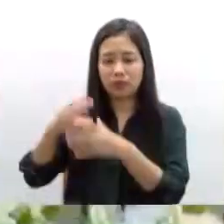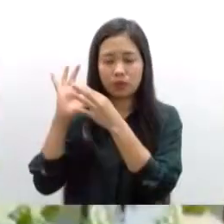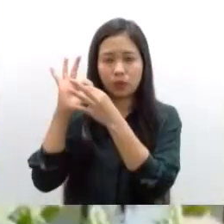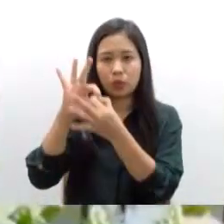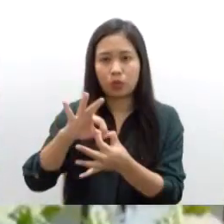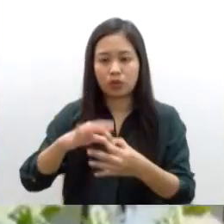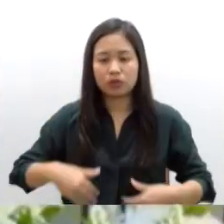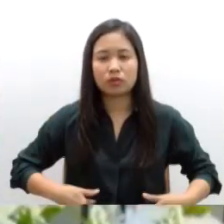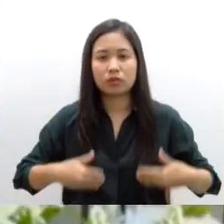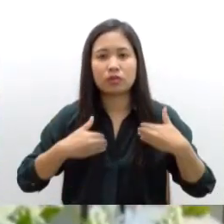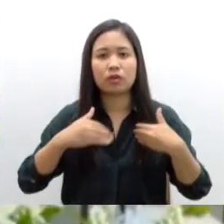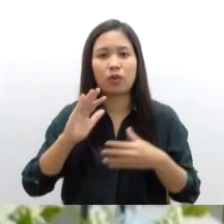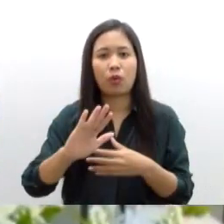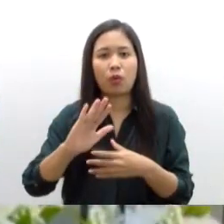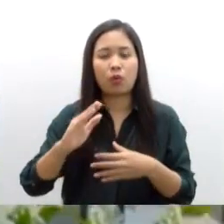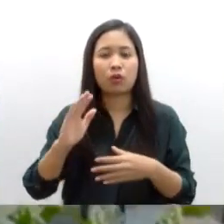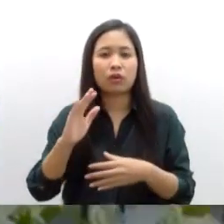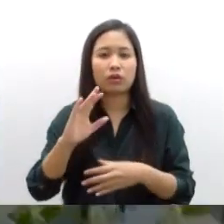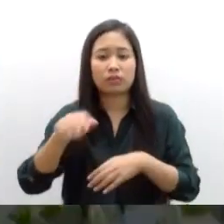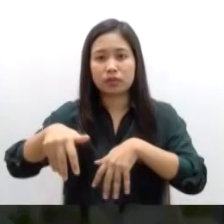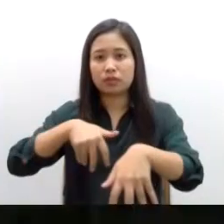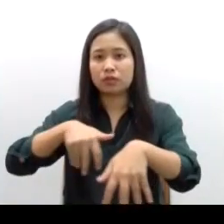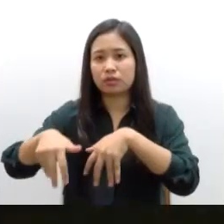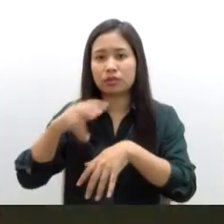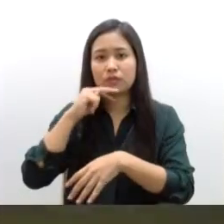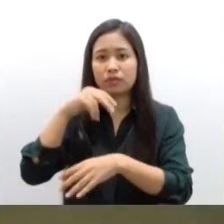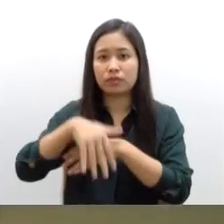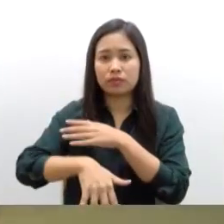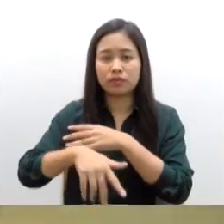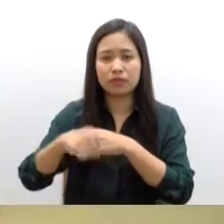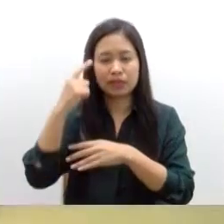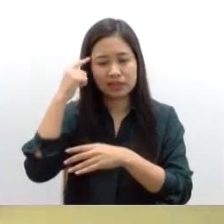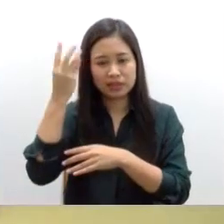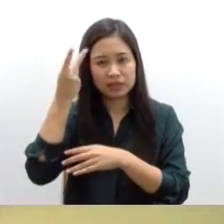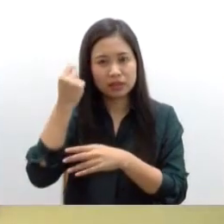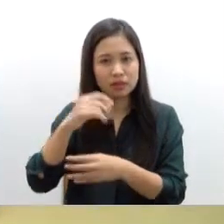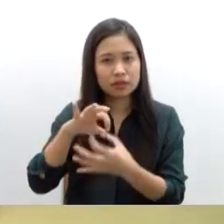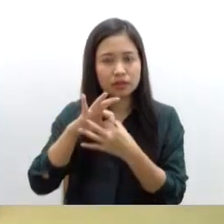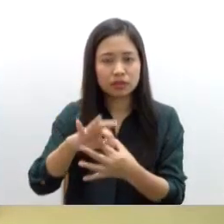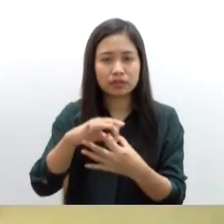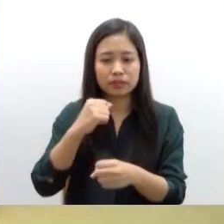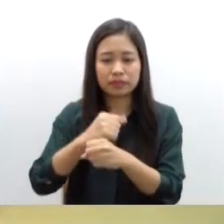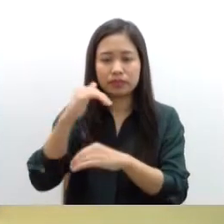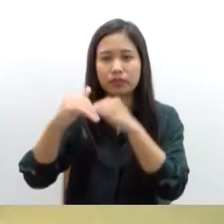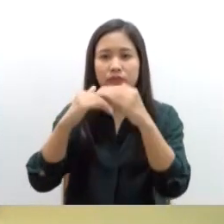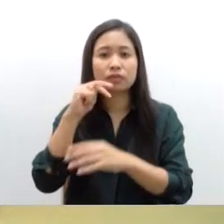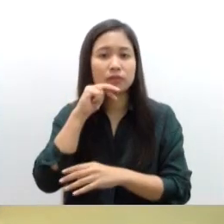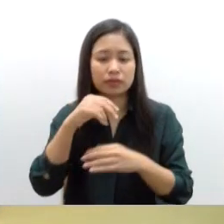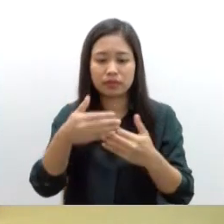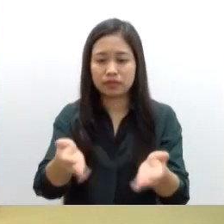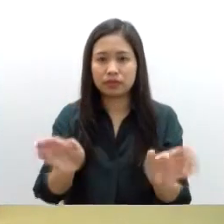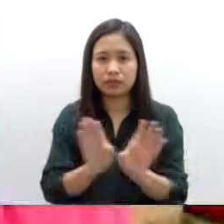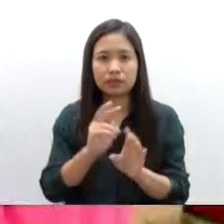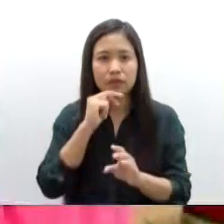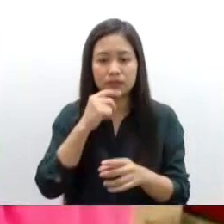วิตความเป็นอยู่ของราษฎรบริเวณรอบๆจึงได้พระราชทานพระราชดำริเกี่ยวกับงานพัฒนาแหล่งน้ำและงานพัฒนาอาชีพ